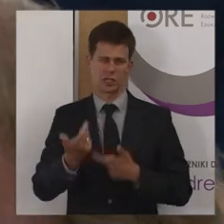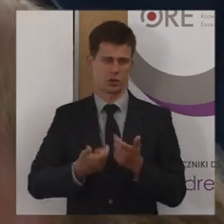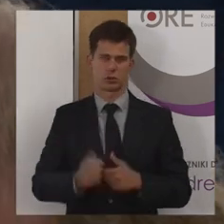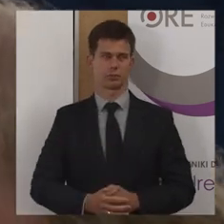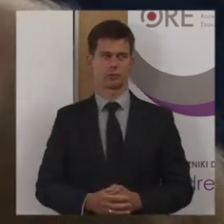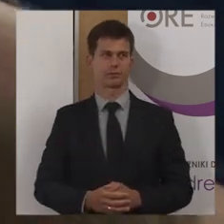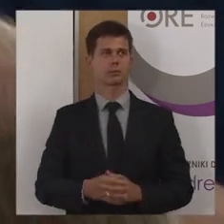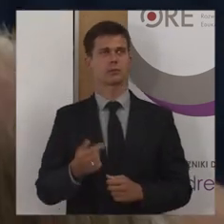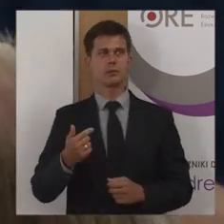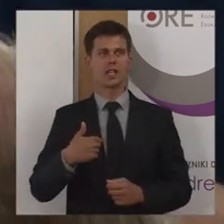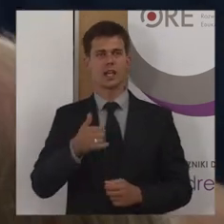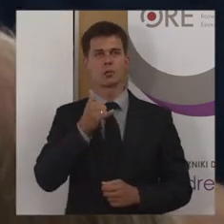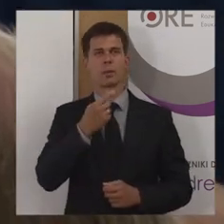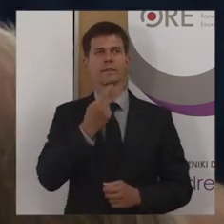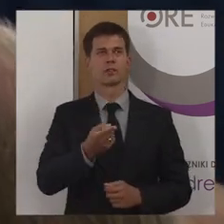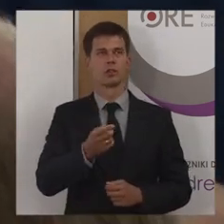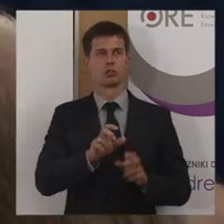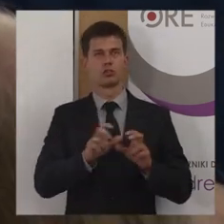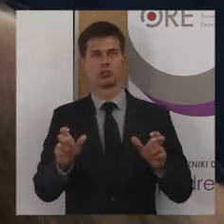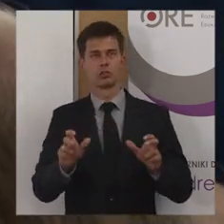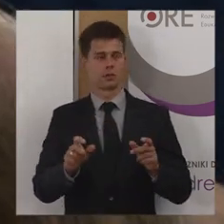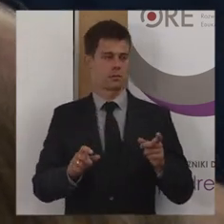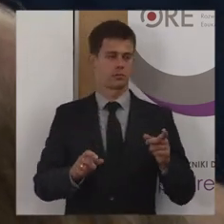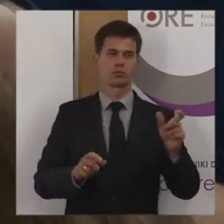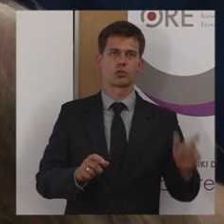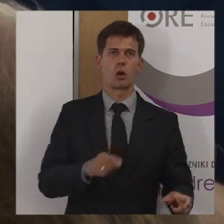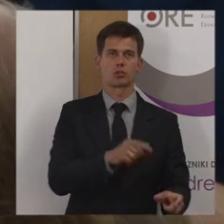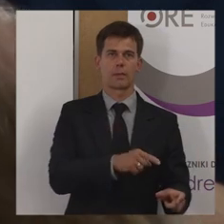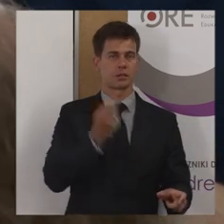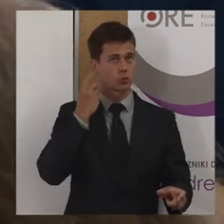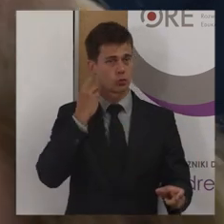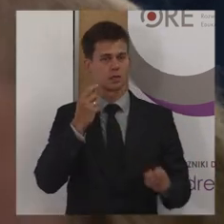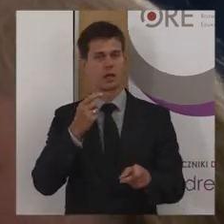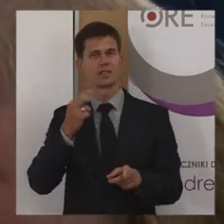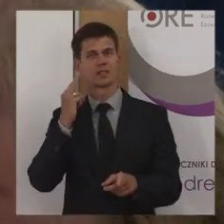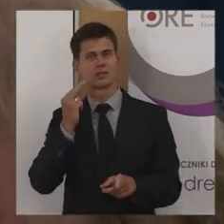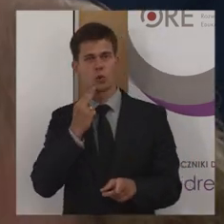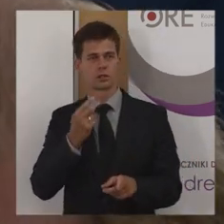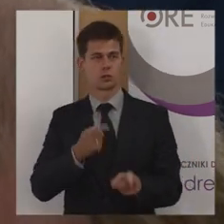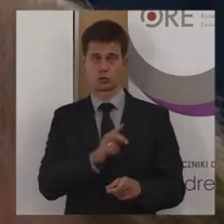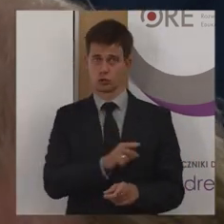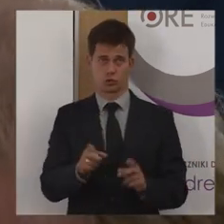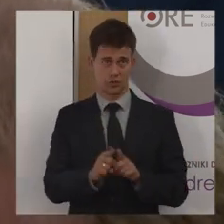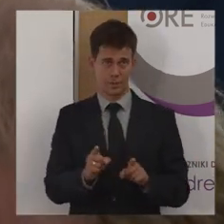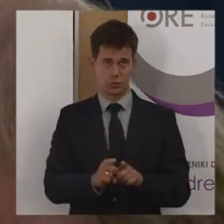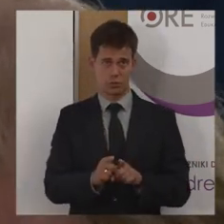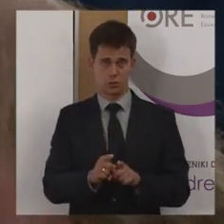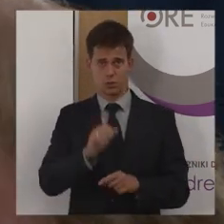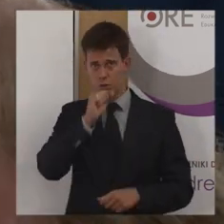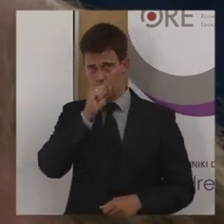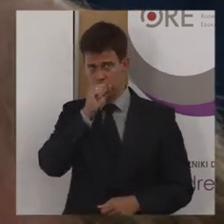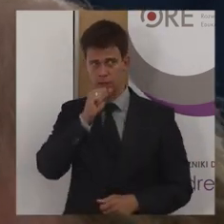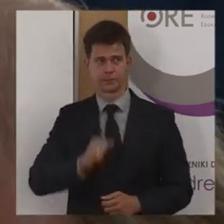nie umiem panu odpowiedzieć wprost na pytanie, czy percepcja tego dziecka będzie taka sama, ale tutaj praca to jest metodyka, czy